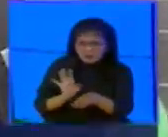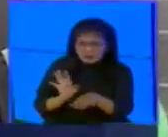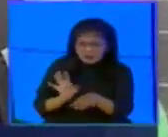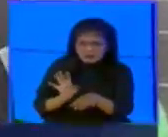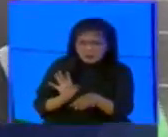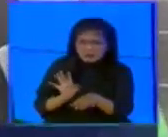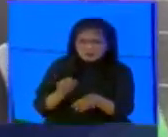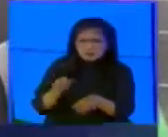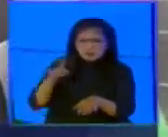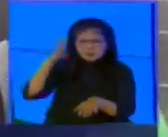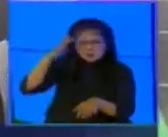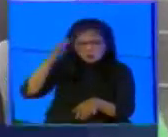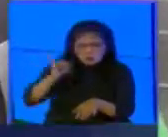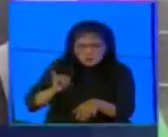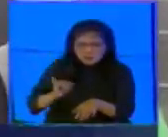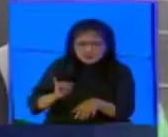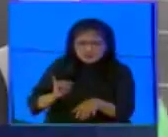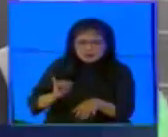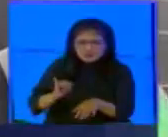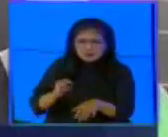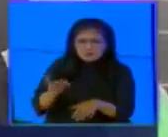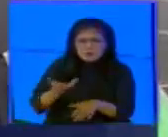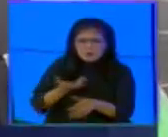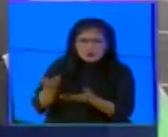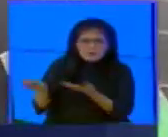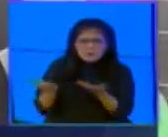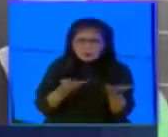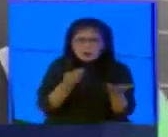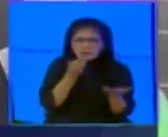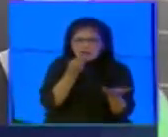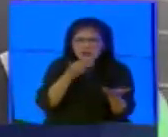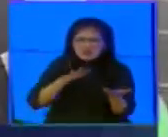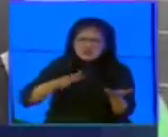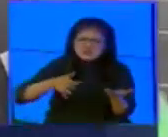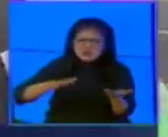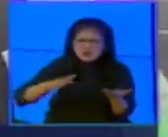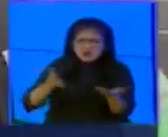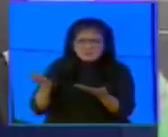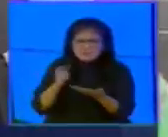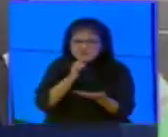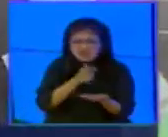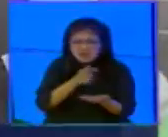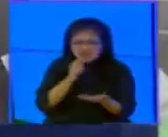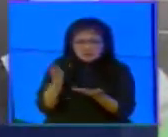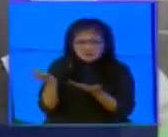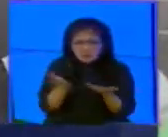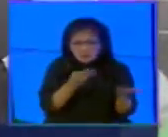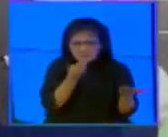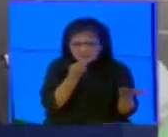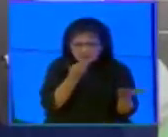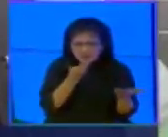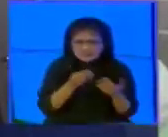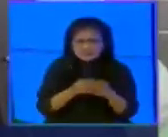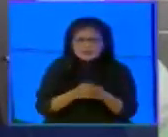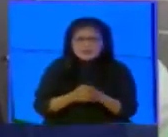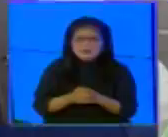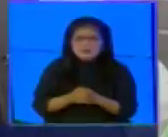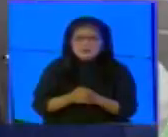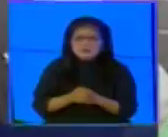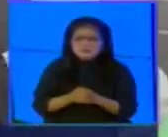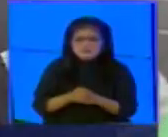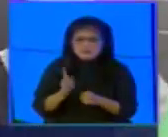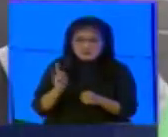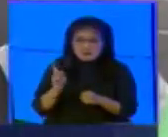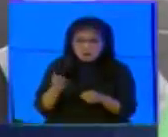kan agak susah juga, Mbak. Food juga jarang, paket juga susah. Jadi seumpama diperbolehkan